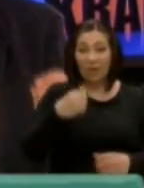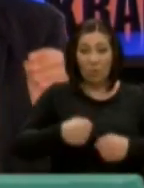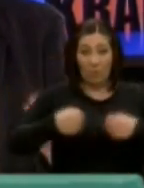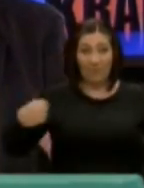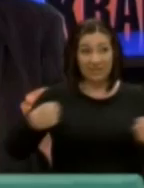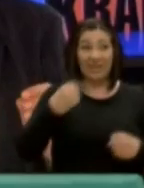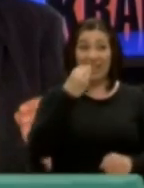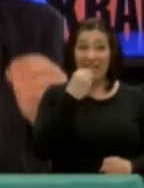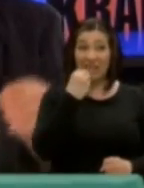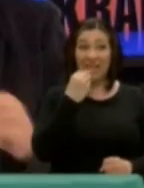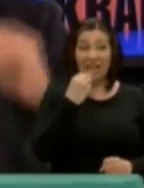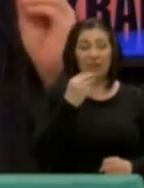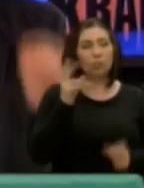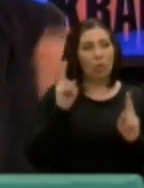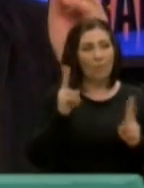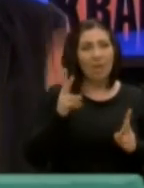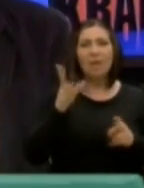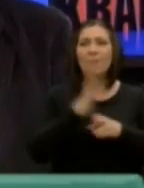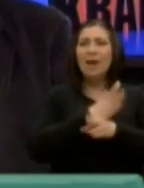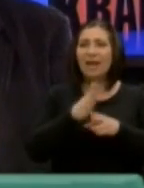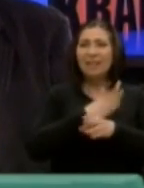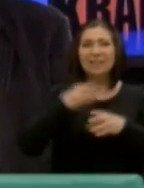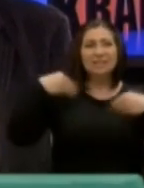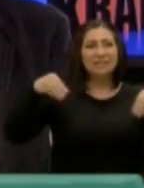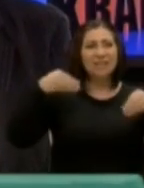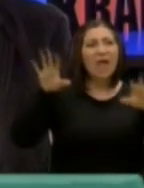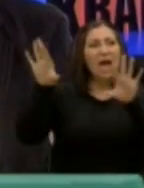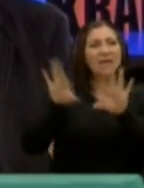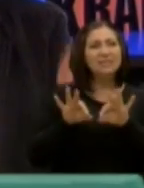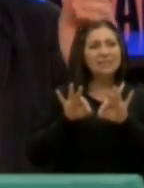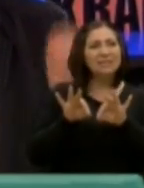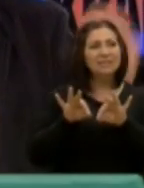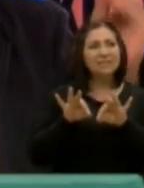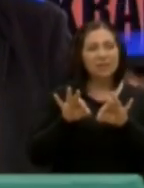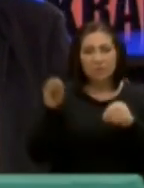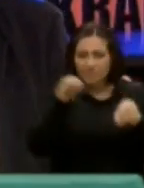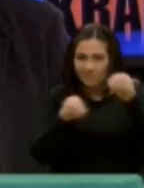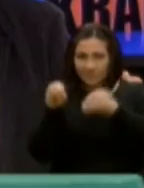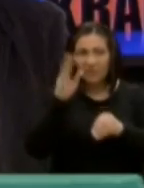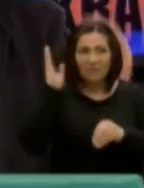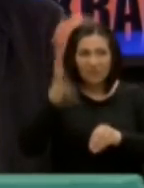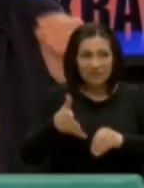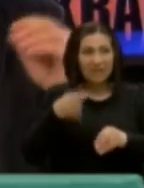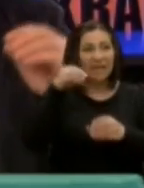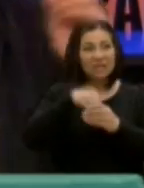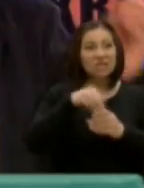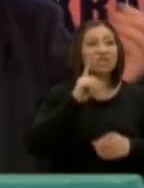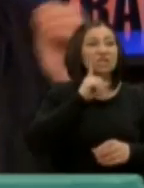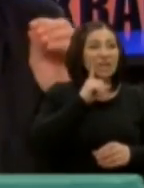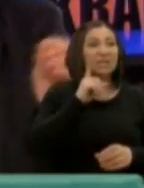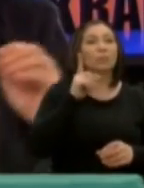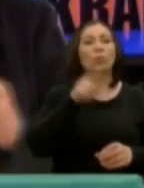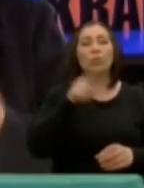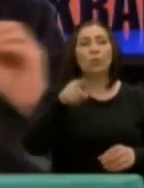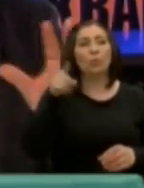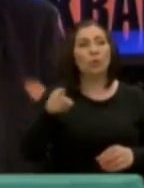obezlerin yedikleri şeyler genelde marketlerde satılan. Satılan tabii. Katkı maddesi. Katkı maddesi evet. Çok. İçindeki şekerin şusun